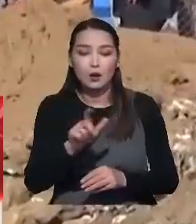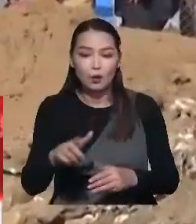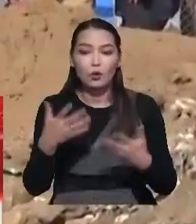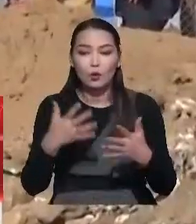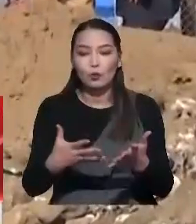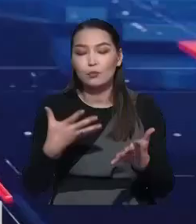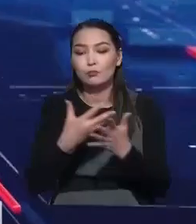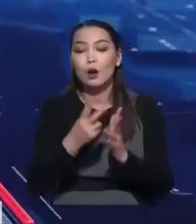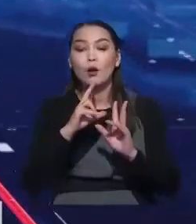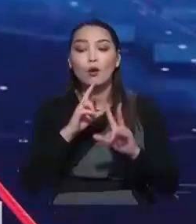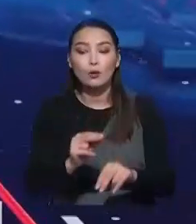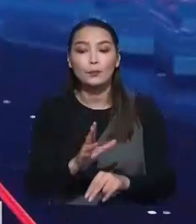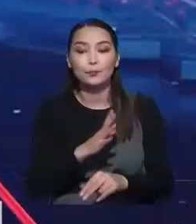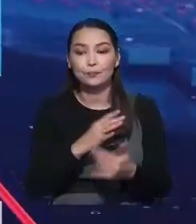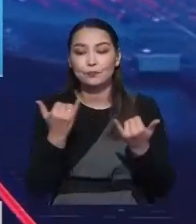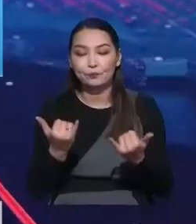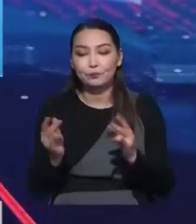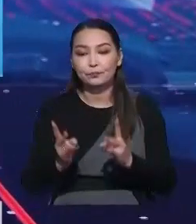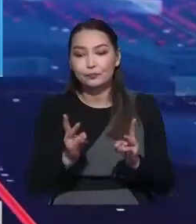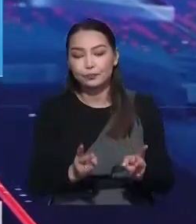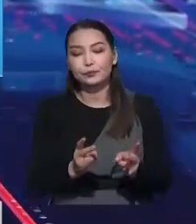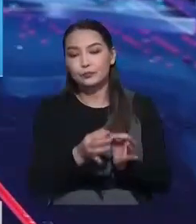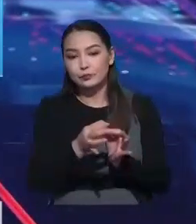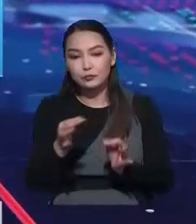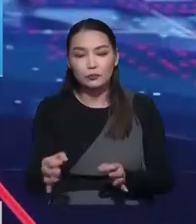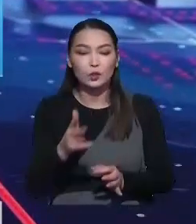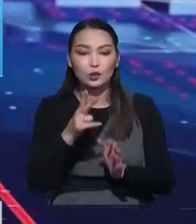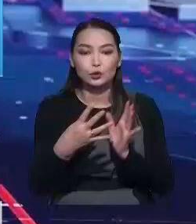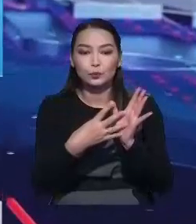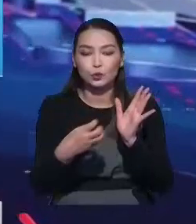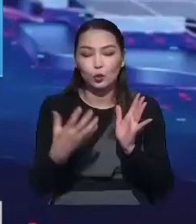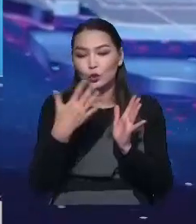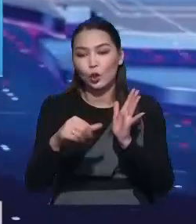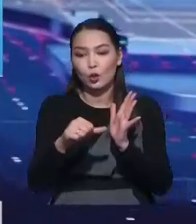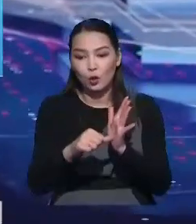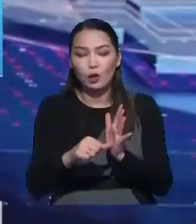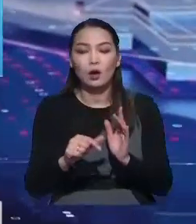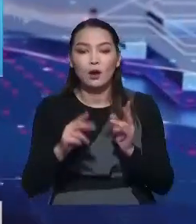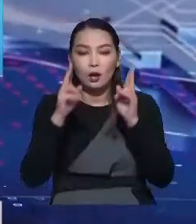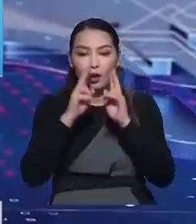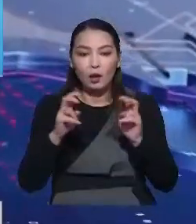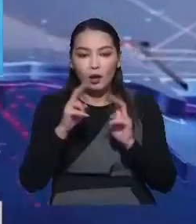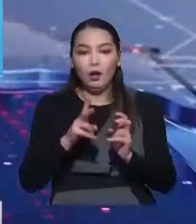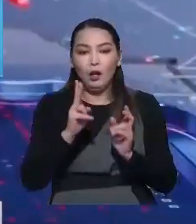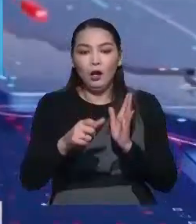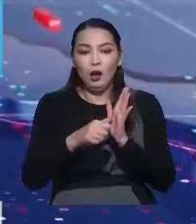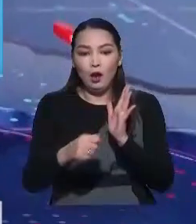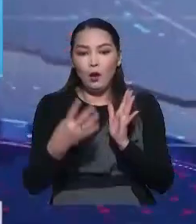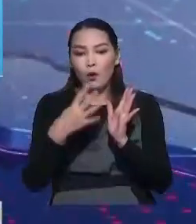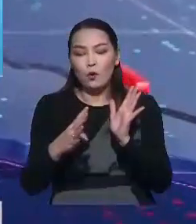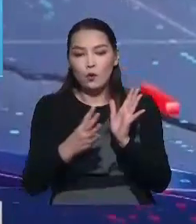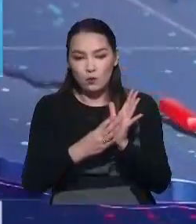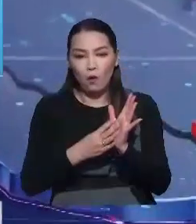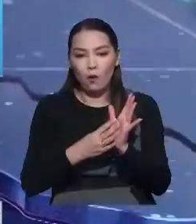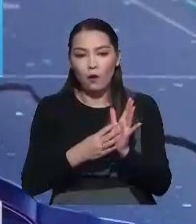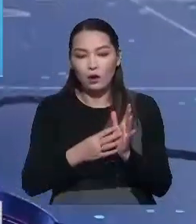беруге уәде берді. Қазір зардап шеккен өңірлерде 3956 тұрғын үй тексеріліп, 2649 нысан